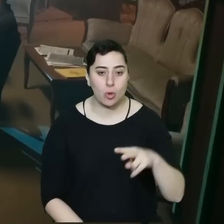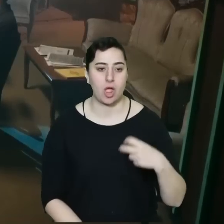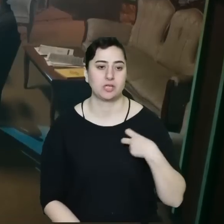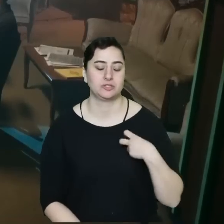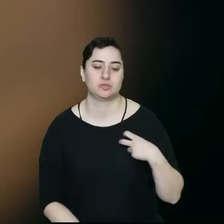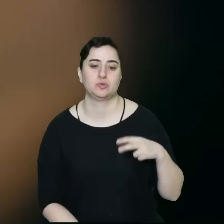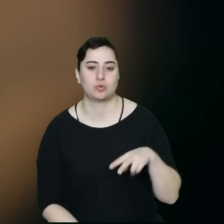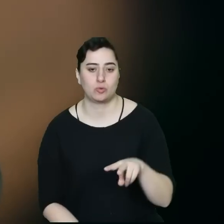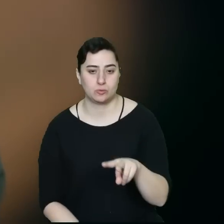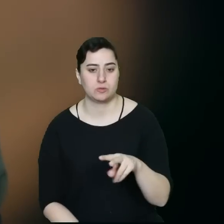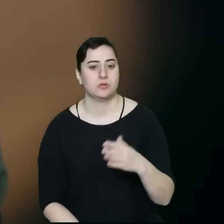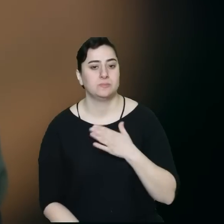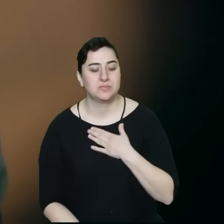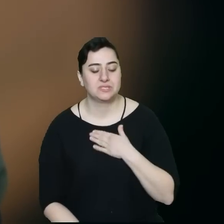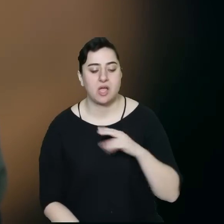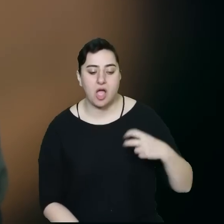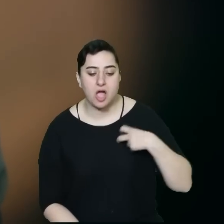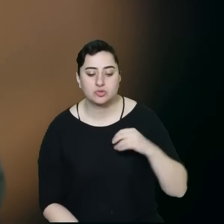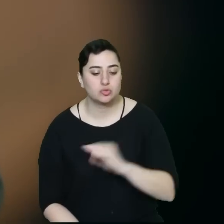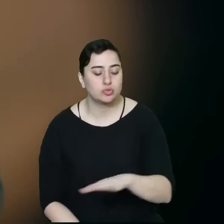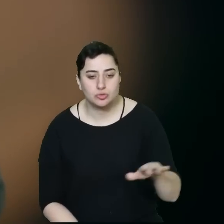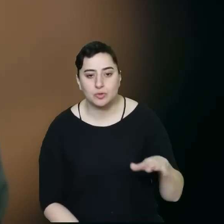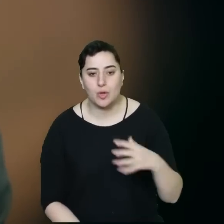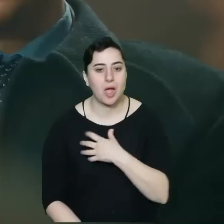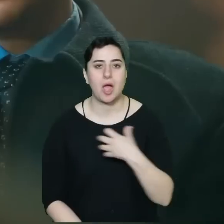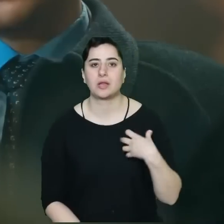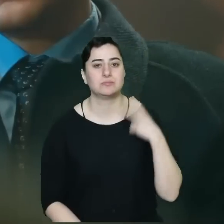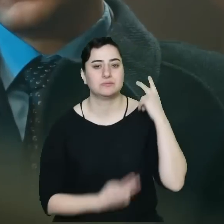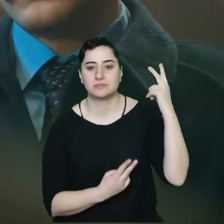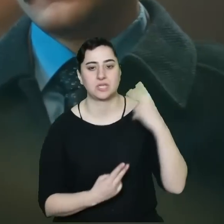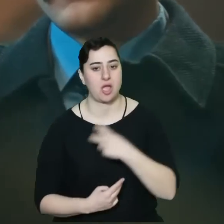yoludur. Biz aşk çocuklarıyız, anamız aşktır bizim diye.